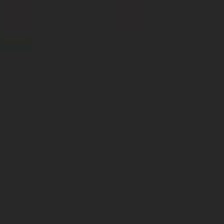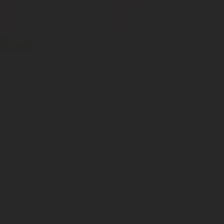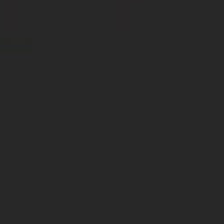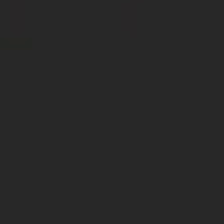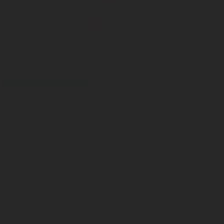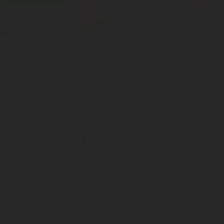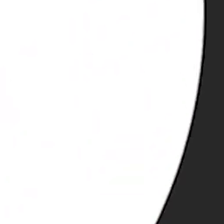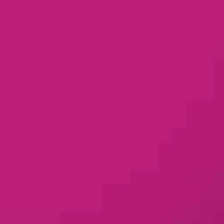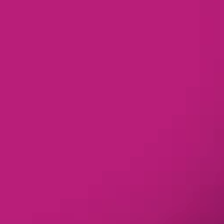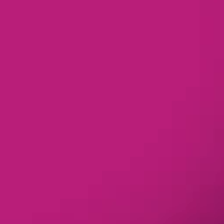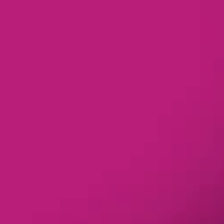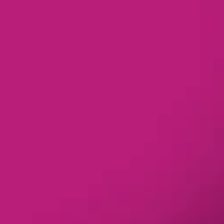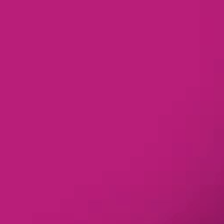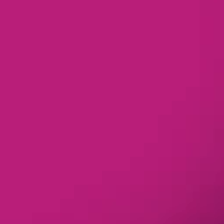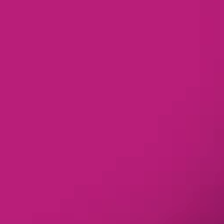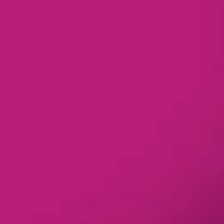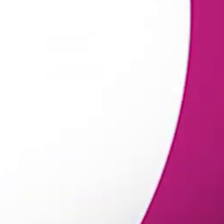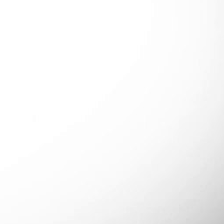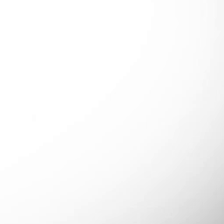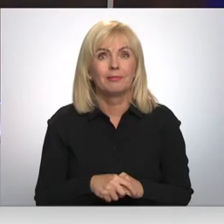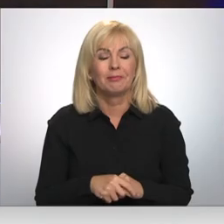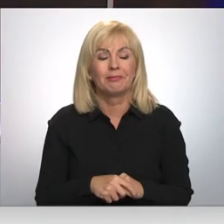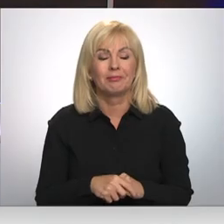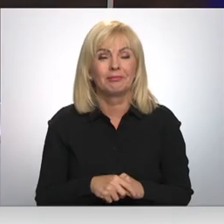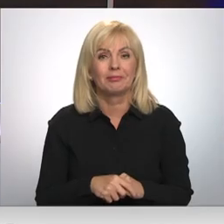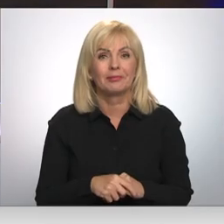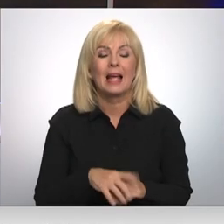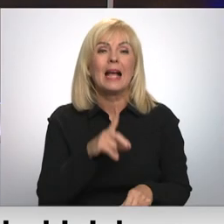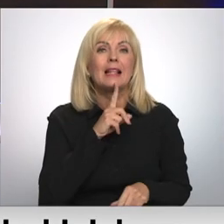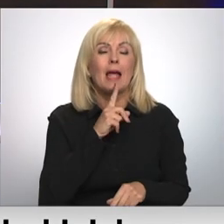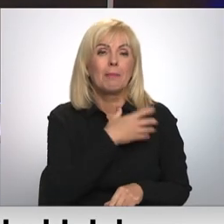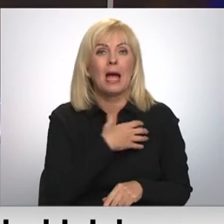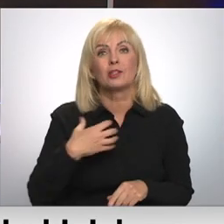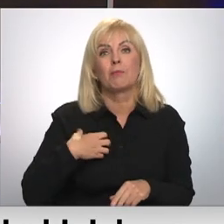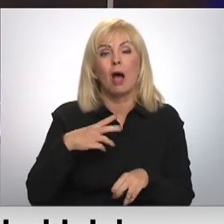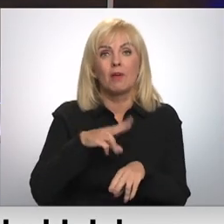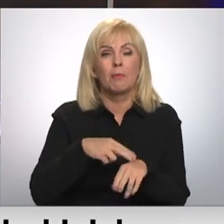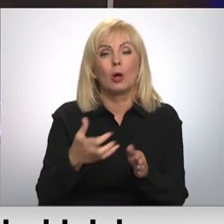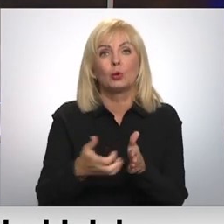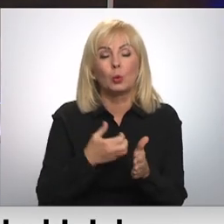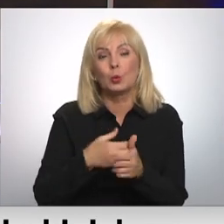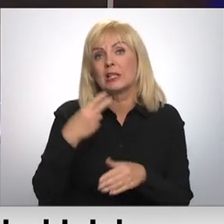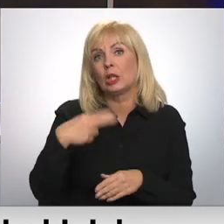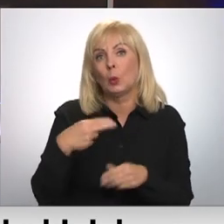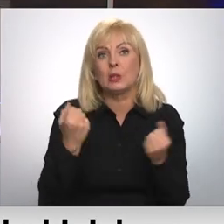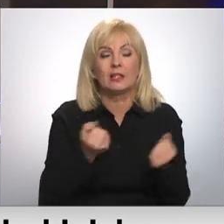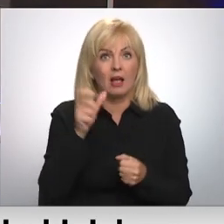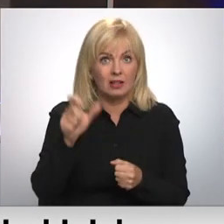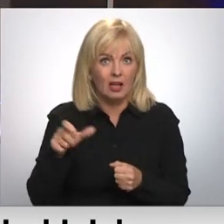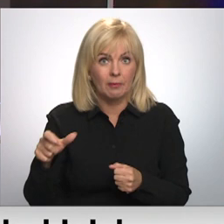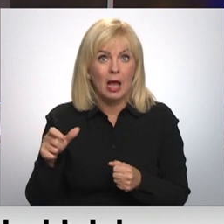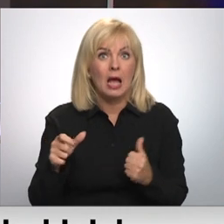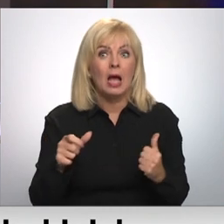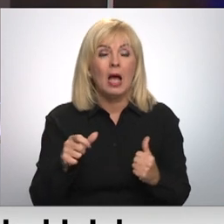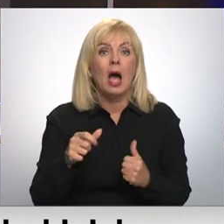Re, viss ēters ir te! Liepājas pašvaldības policijā trūkst vismaz 20 darbinieku. Tos grūti